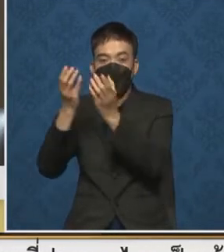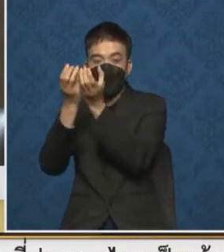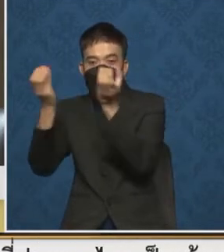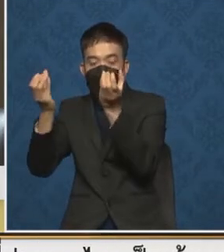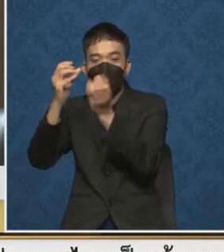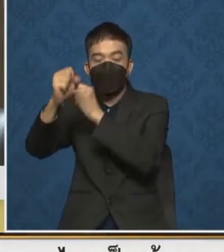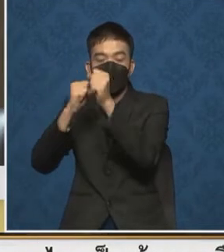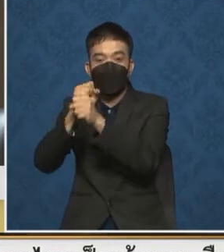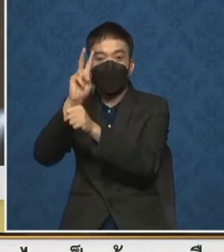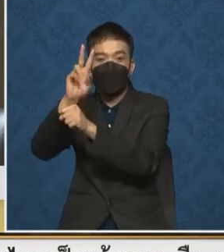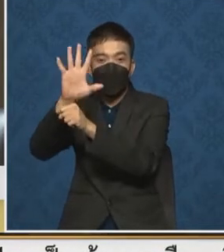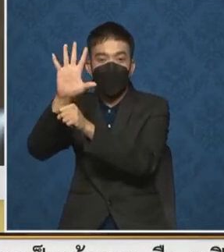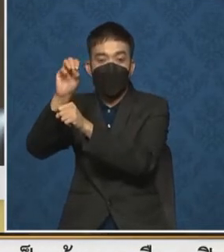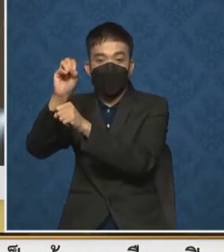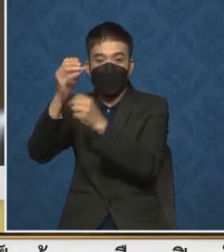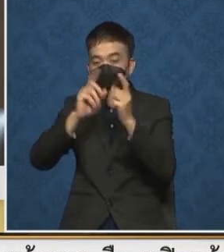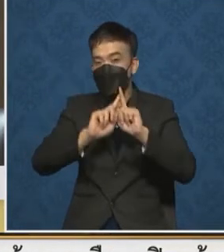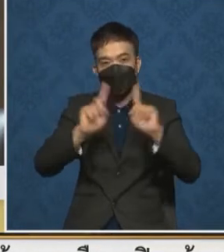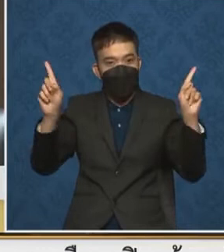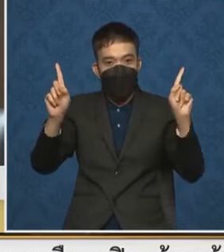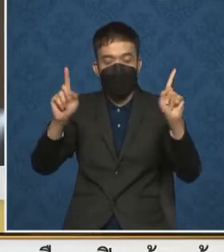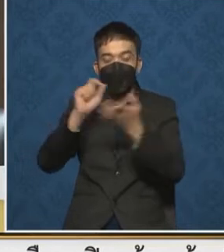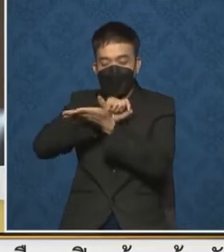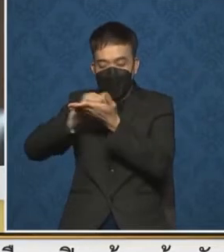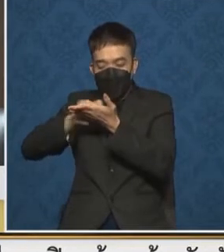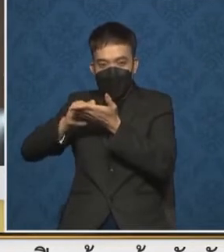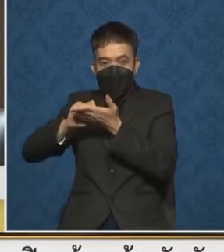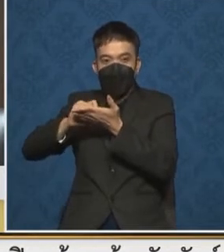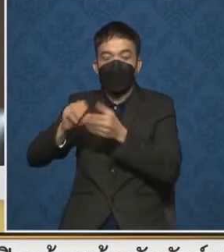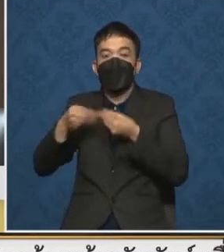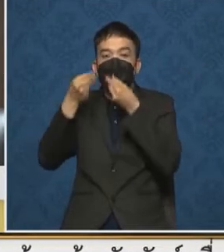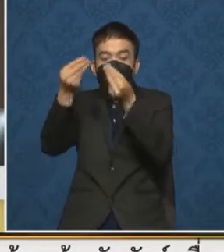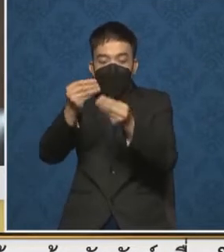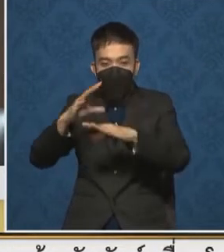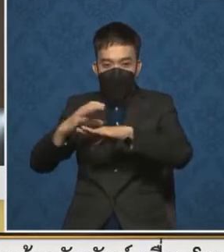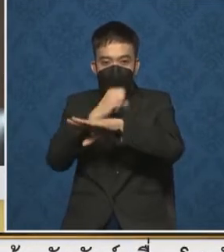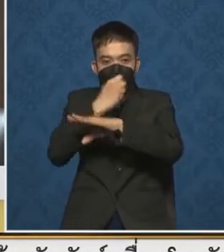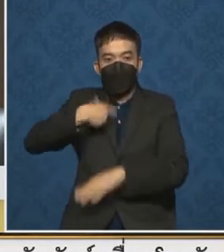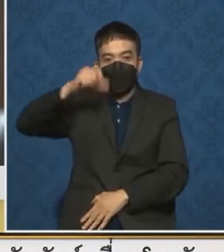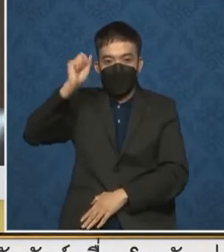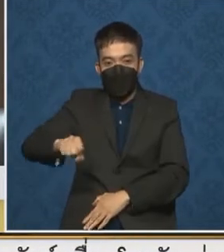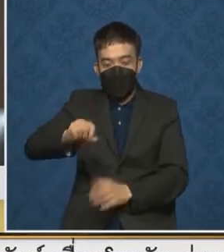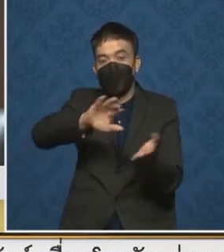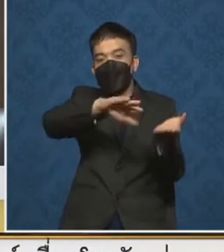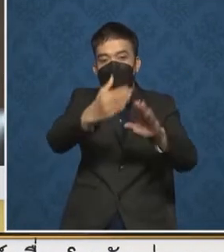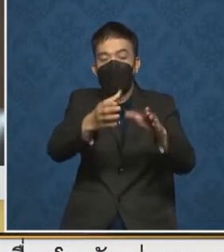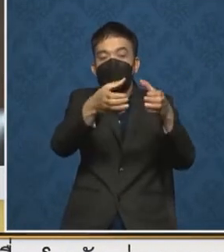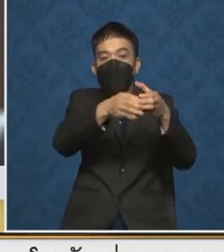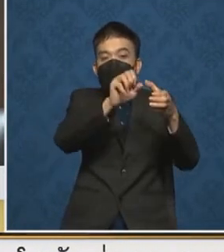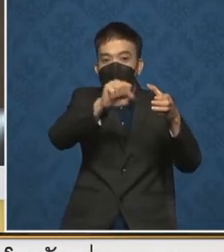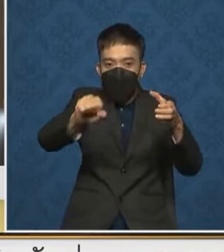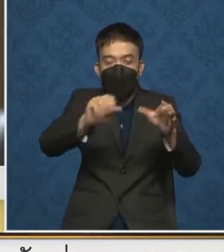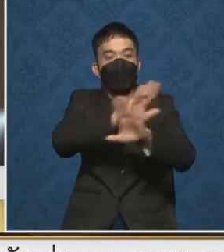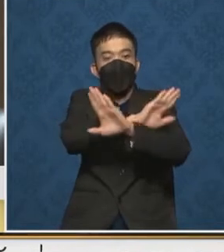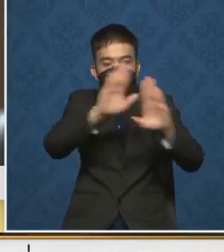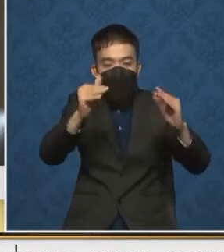50ที่เขียนให้อำนาจสาร ไปยFFพรเมืองได้เพราถอนสิจได้ต่างก